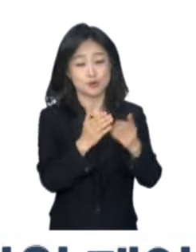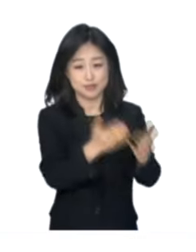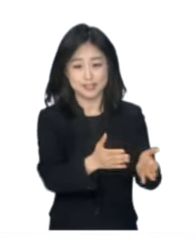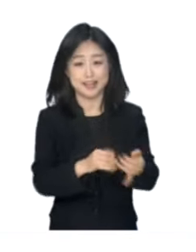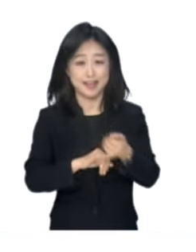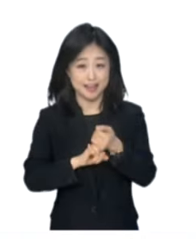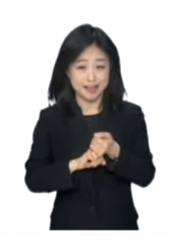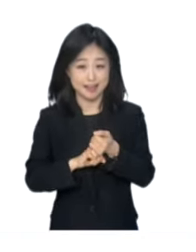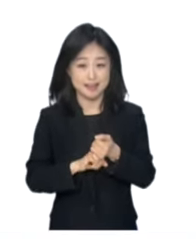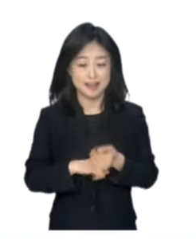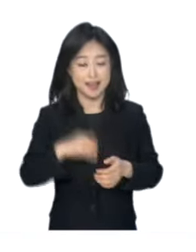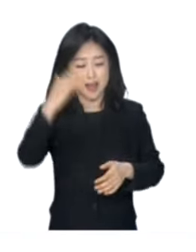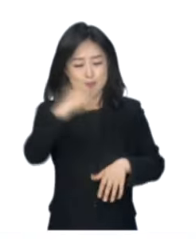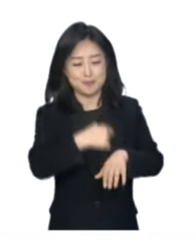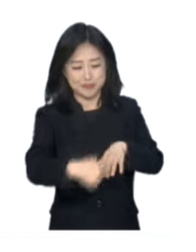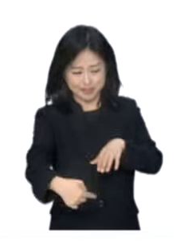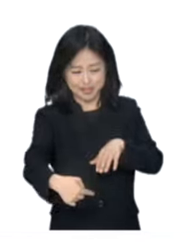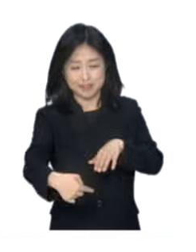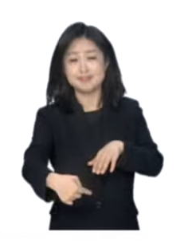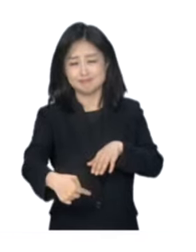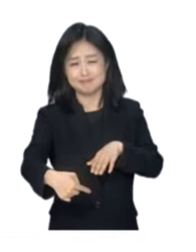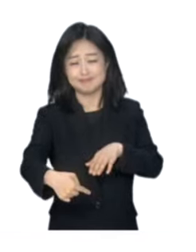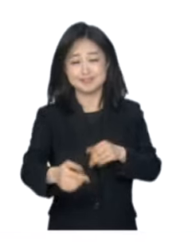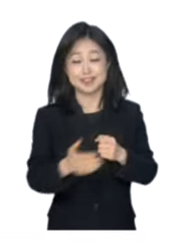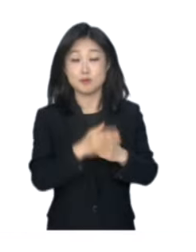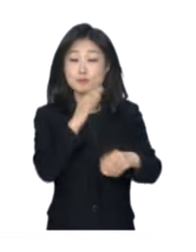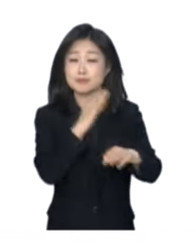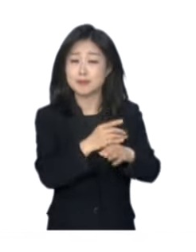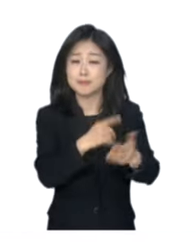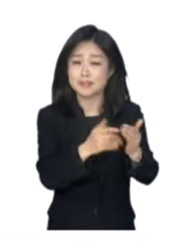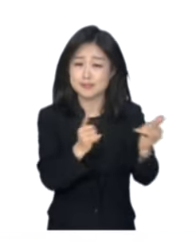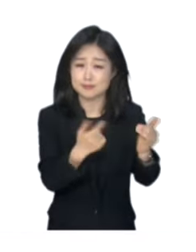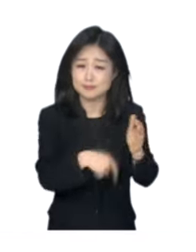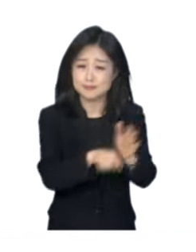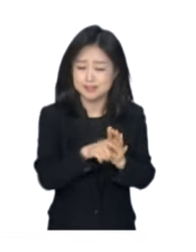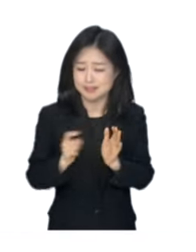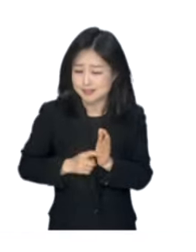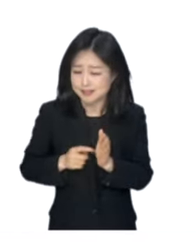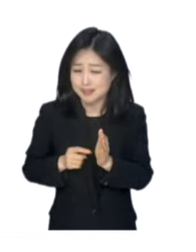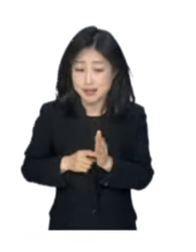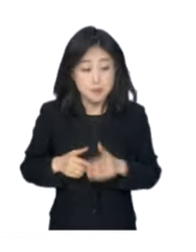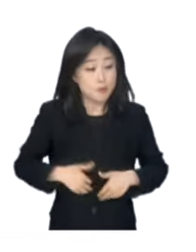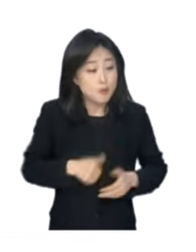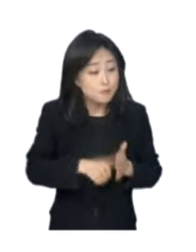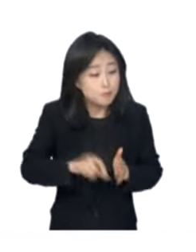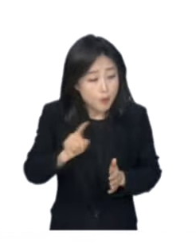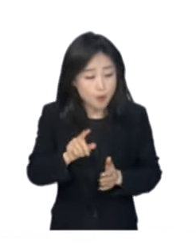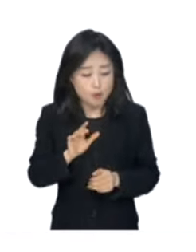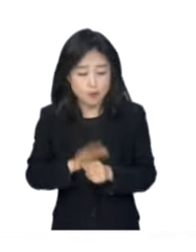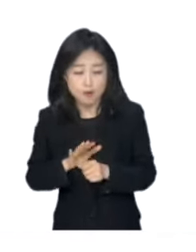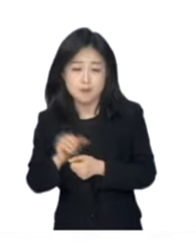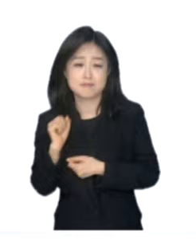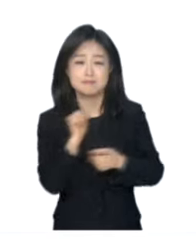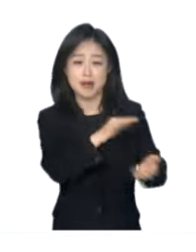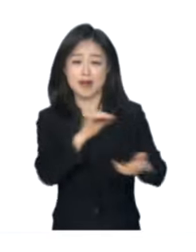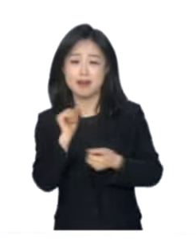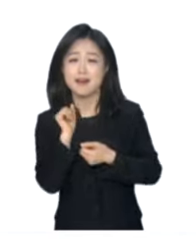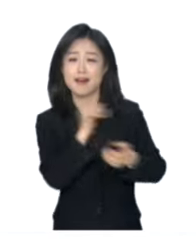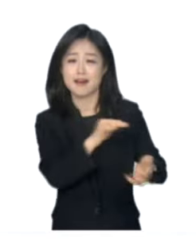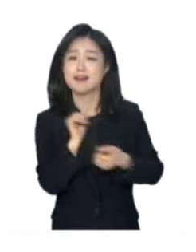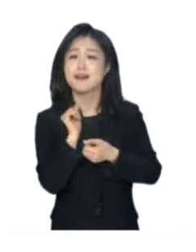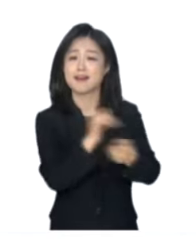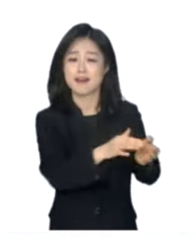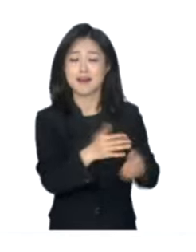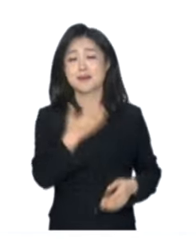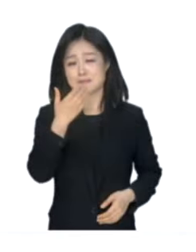인도주의와 동포애의 견지에서 북한의 이재민들에게 긴급히 필요한 물자들을 신속히